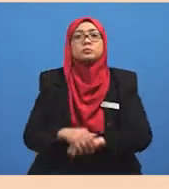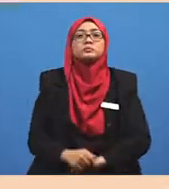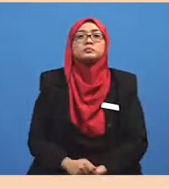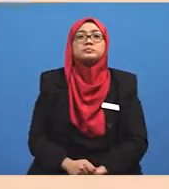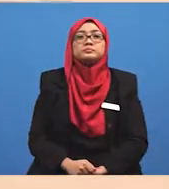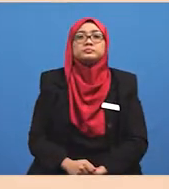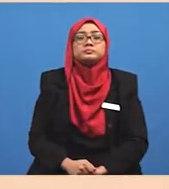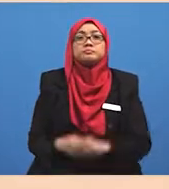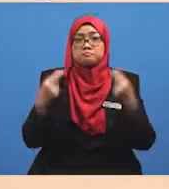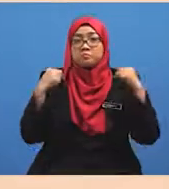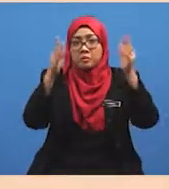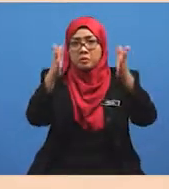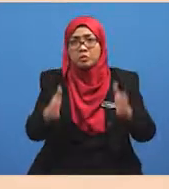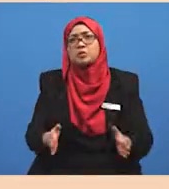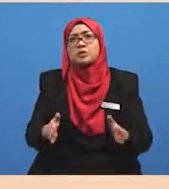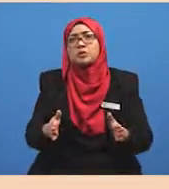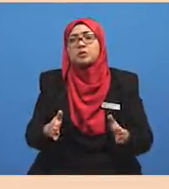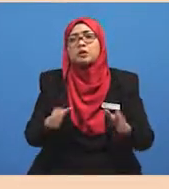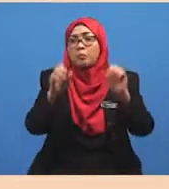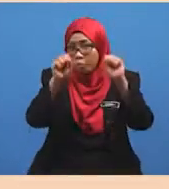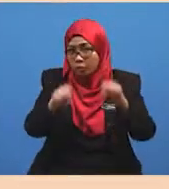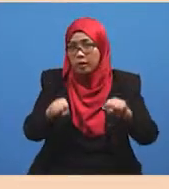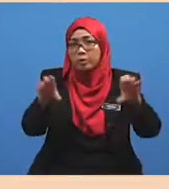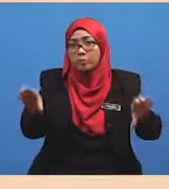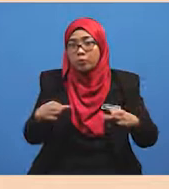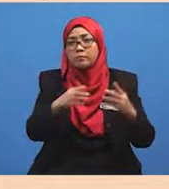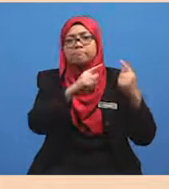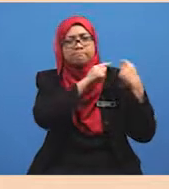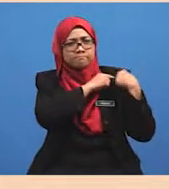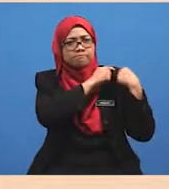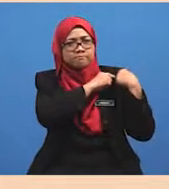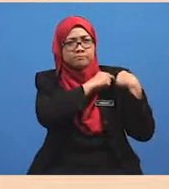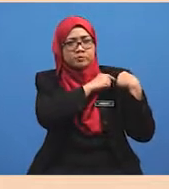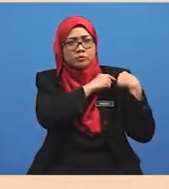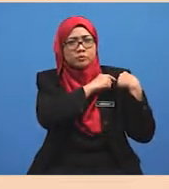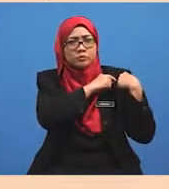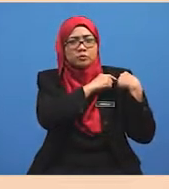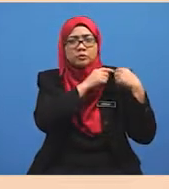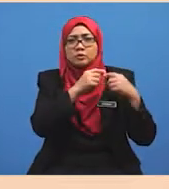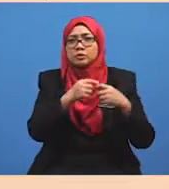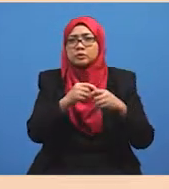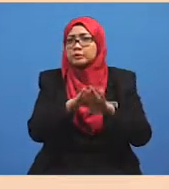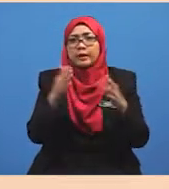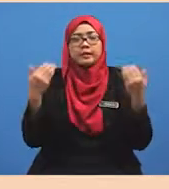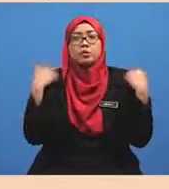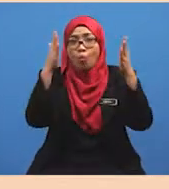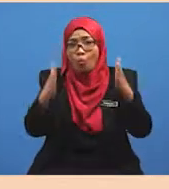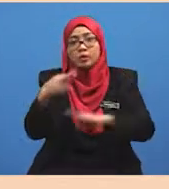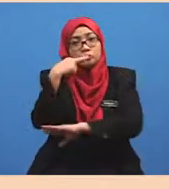menjalankan tanggungjawab tampil di arak dan setiap